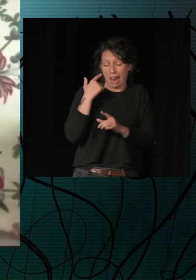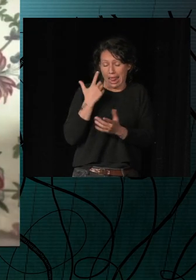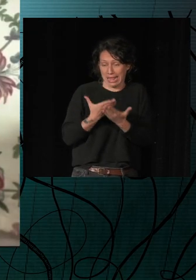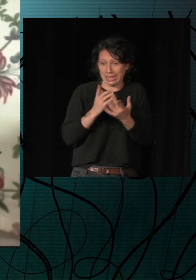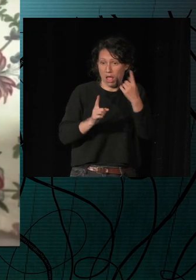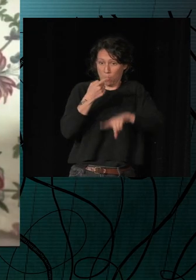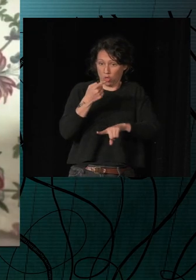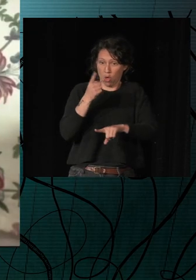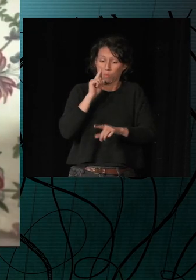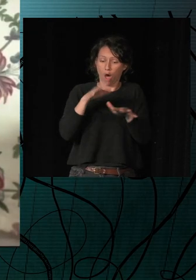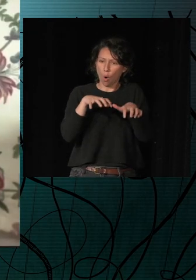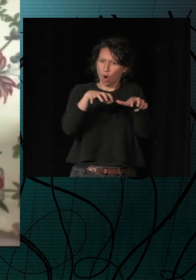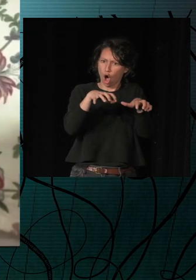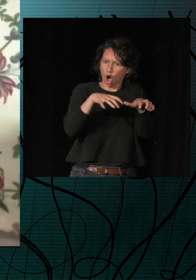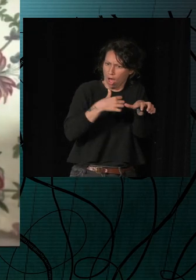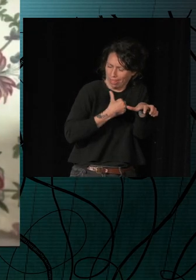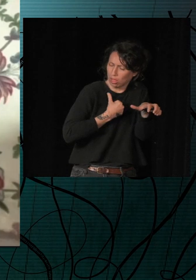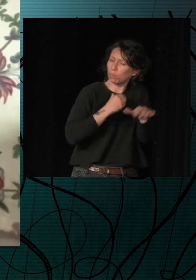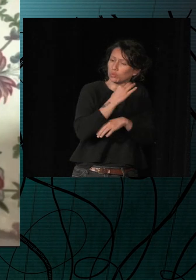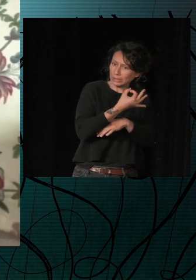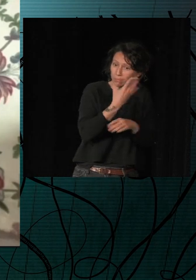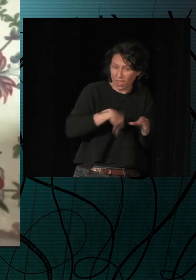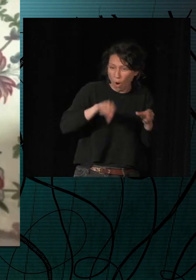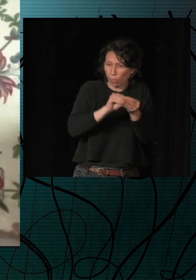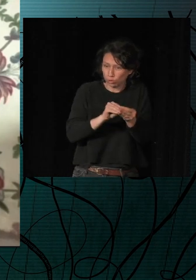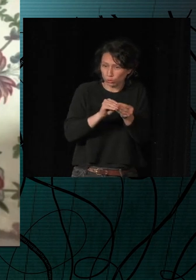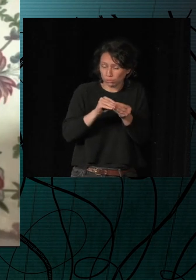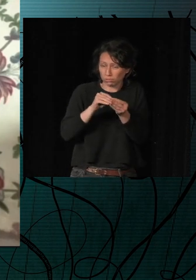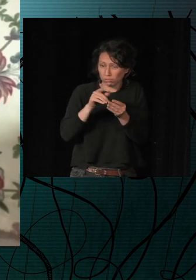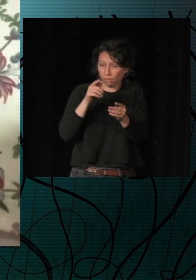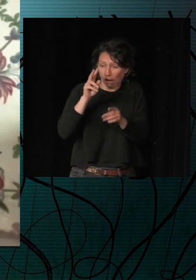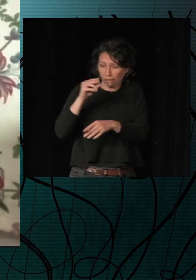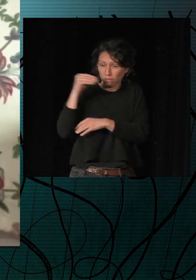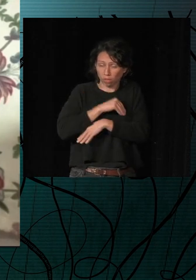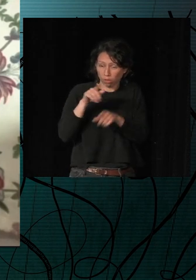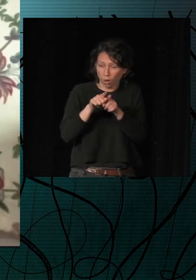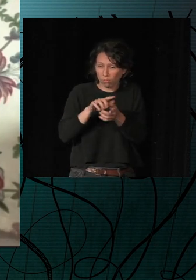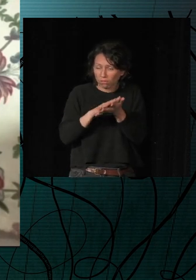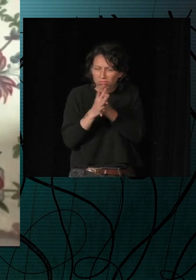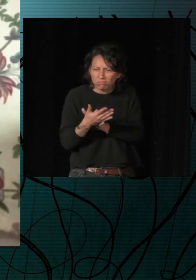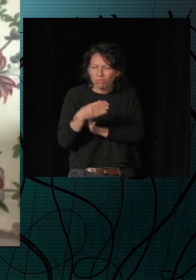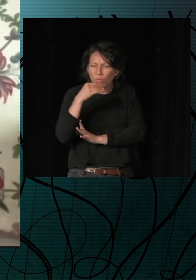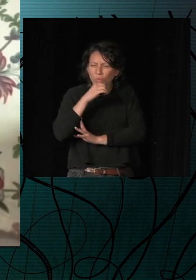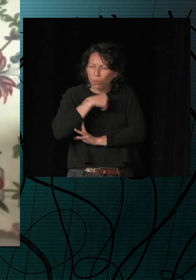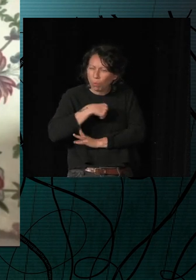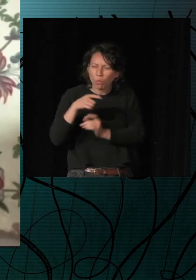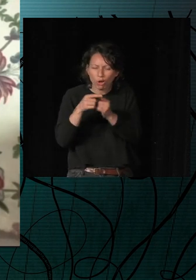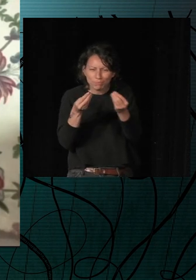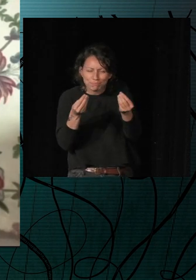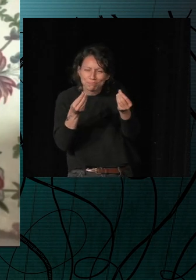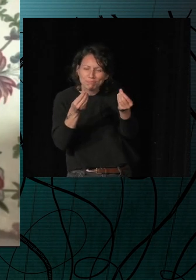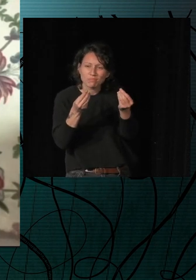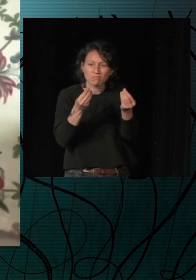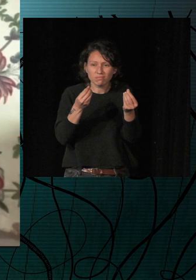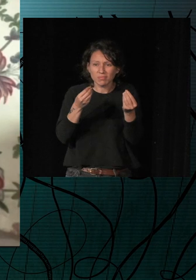intime l'orur mais en plus ça vieillit ultra mal peut-être et en fait il y a des effets il y a des choses il y a des publics qui